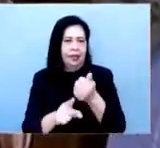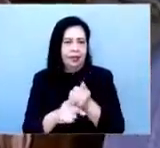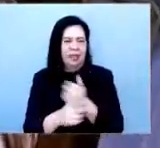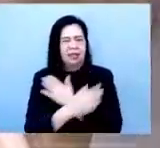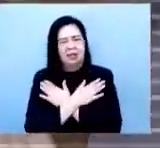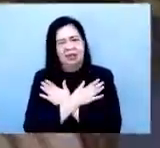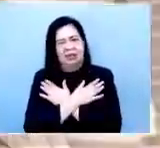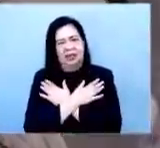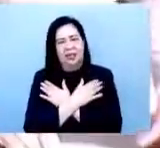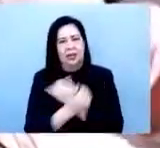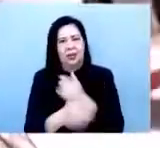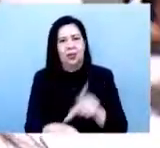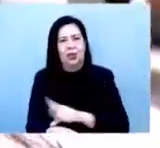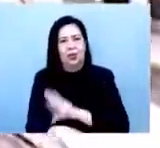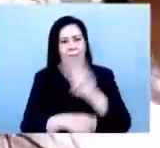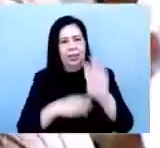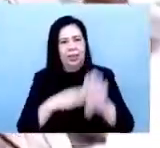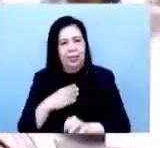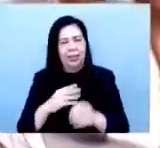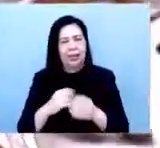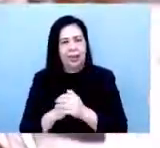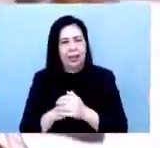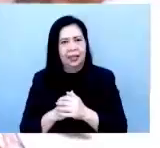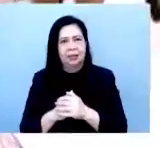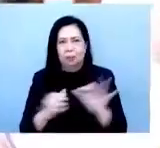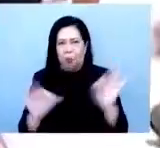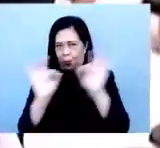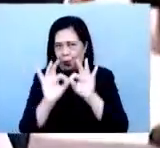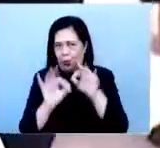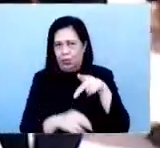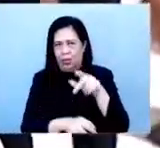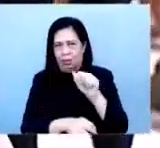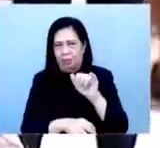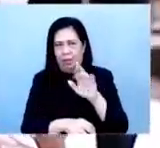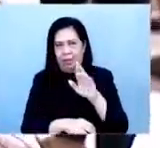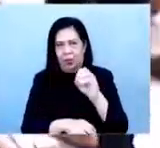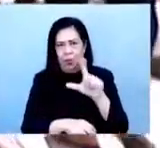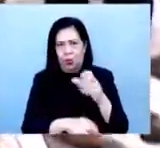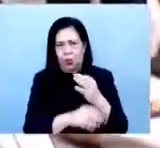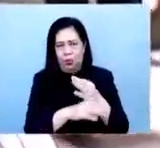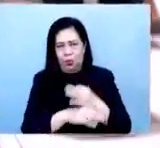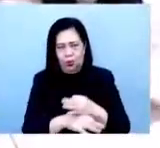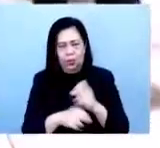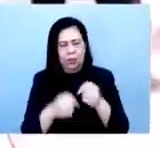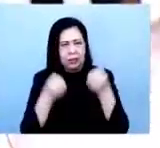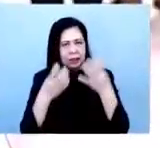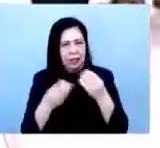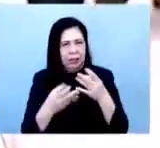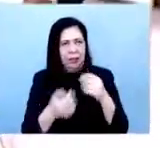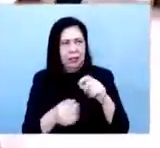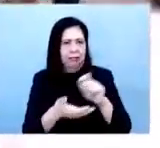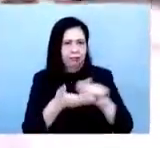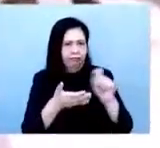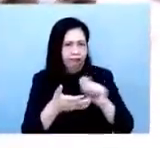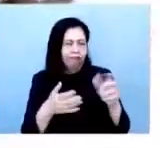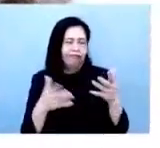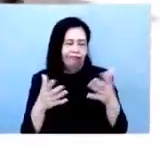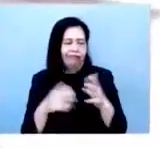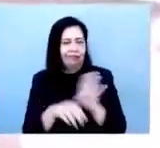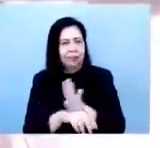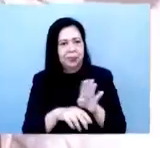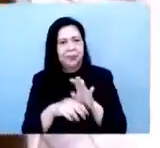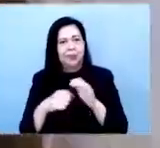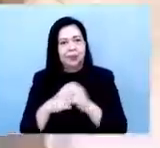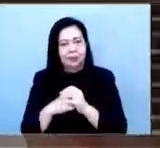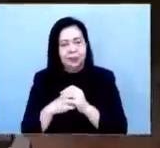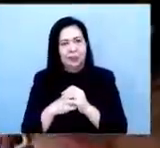kasi long weekend nga. Kanina, payroll namin, ano oras na kami nakauwi po? Kasi sobrang dami kasi ano. Ayun, unang